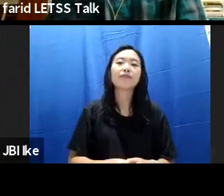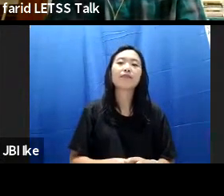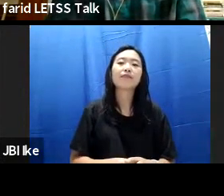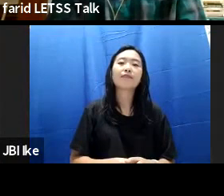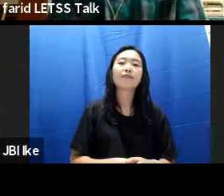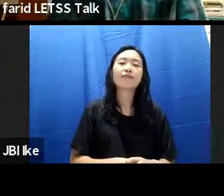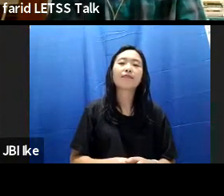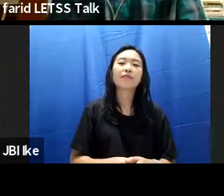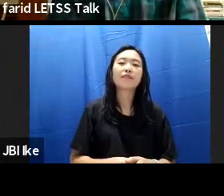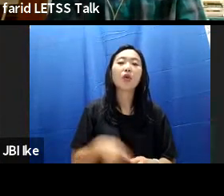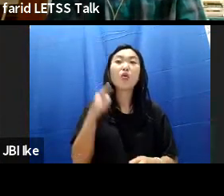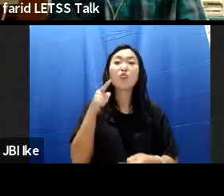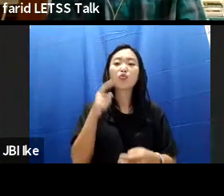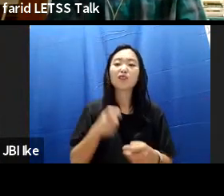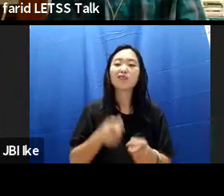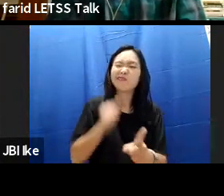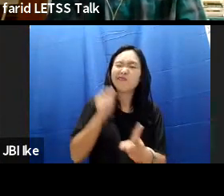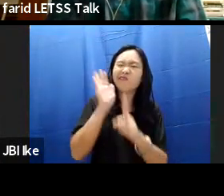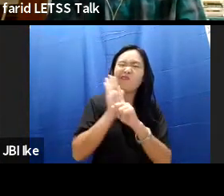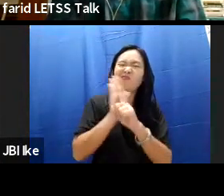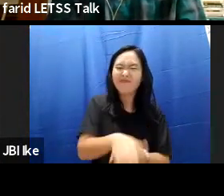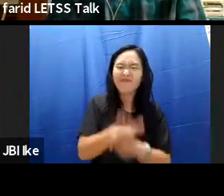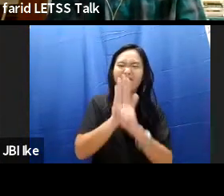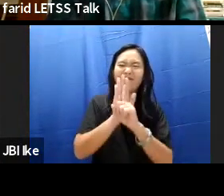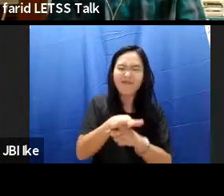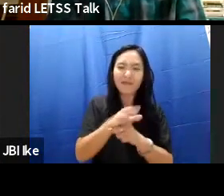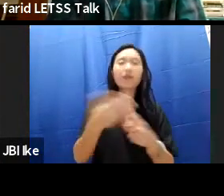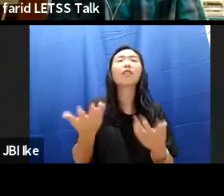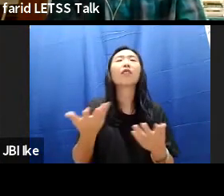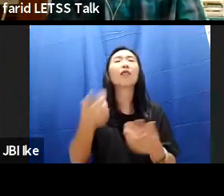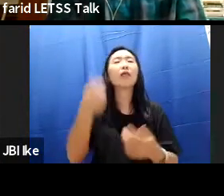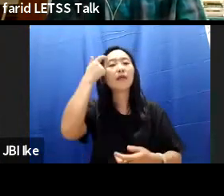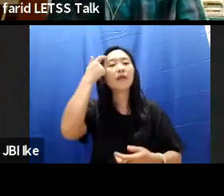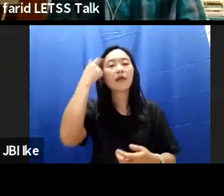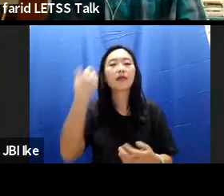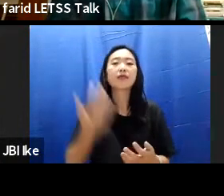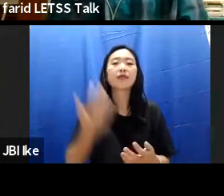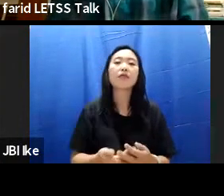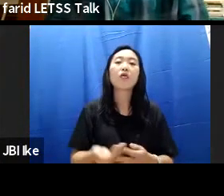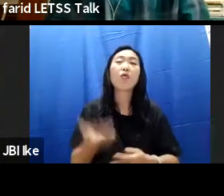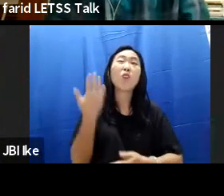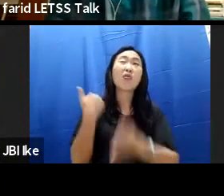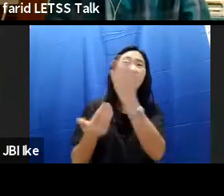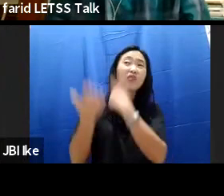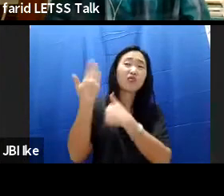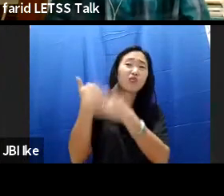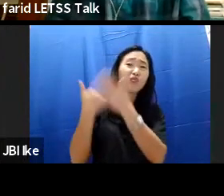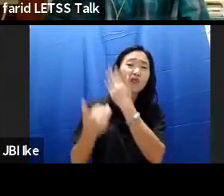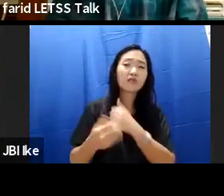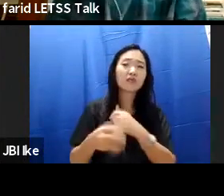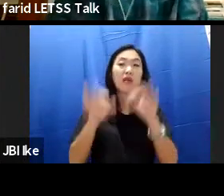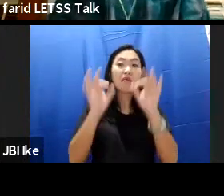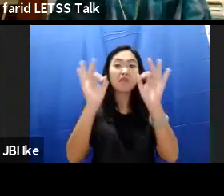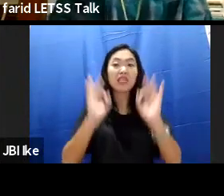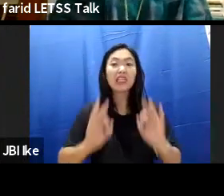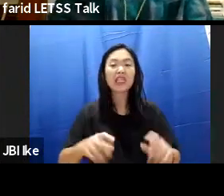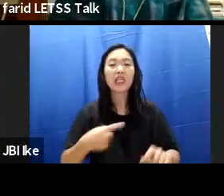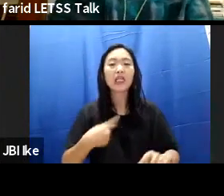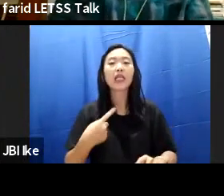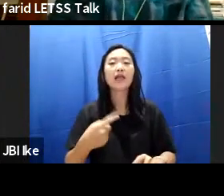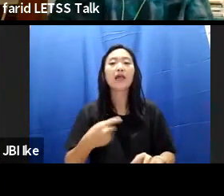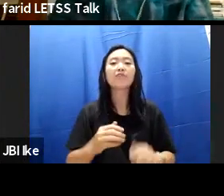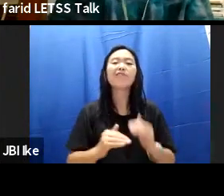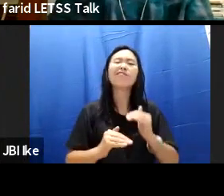diskriminasi juga gitu. Nah, kemudian dalam perkembangannya pada waktu itu pendidikan kita tuh lebih fleksibel ya